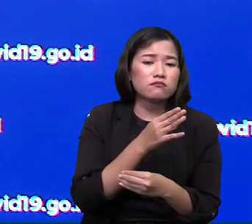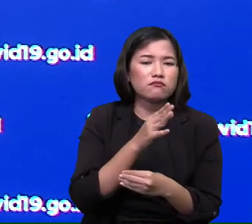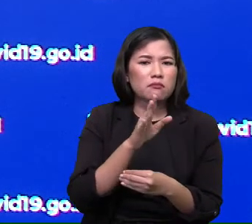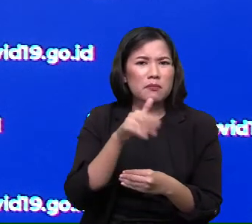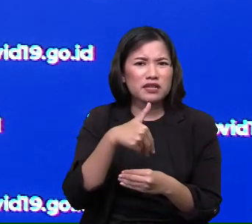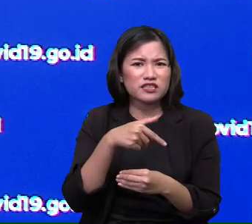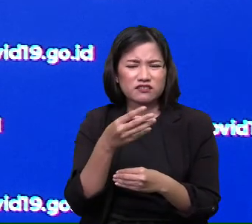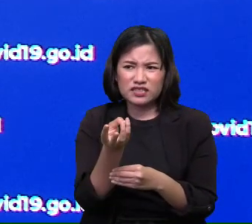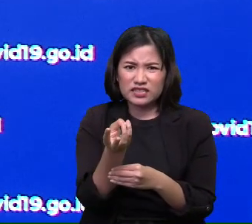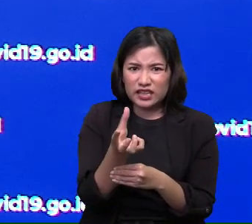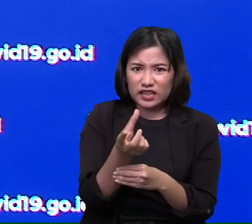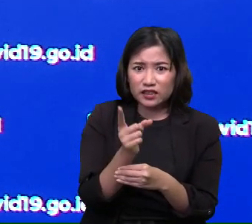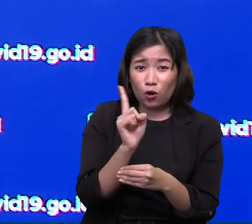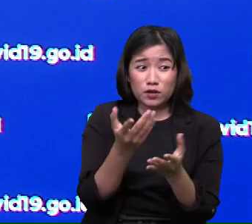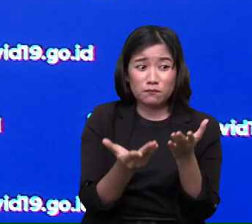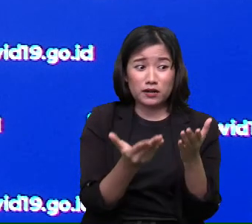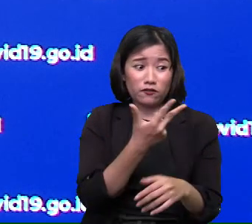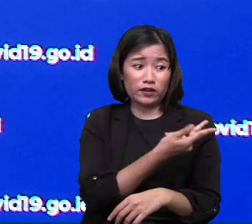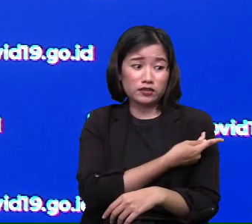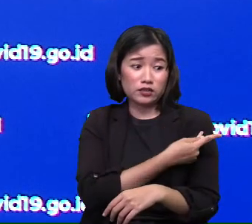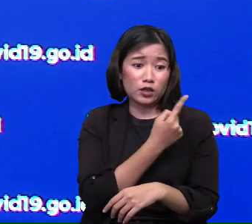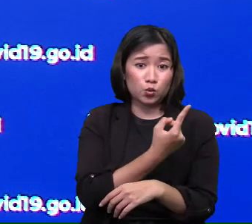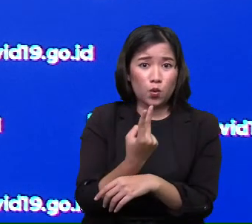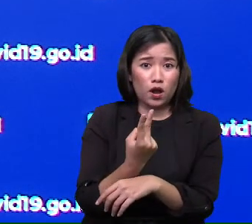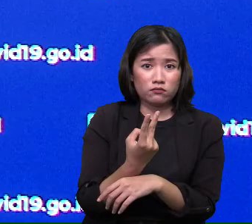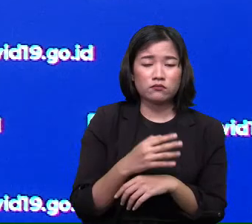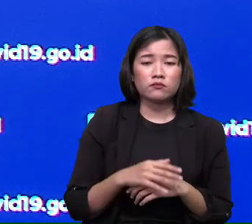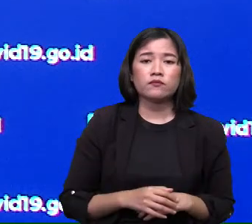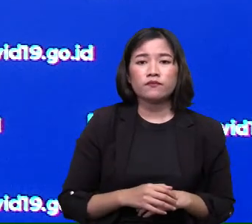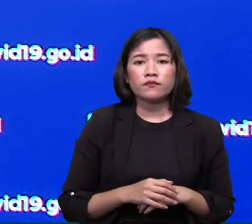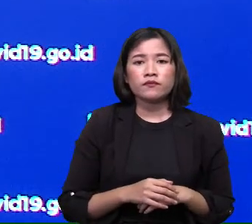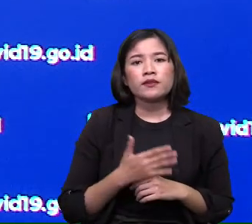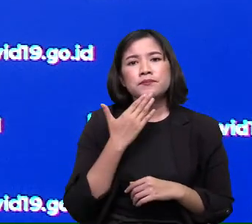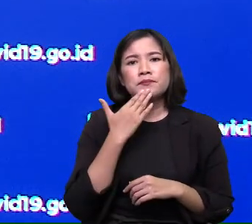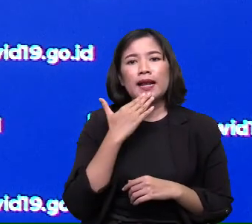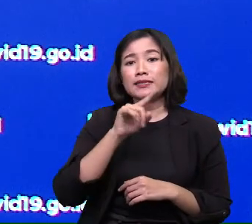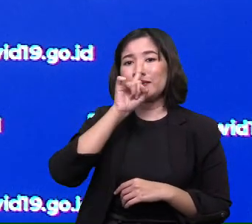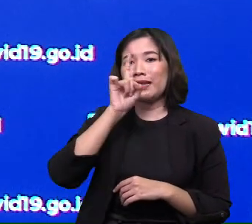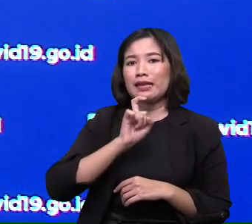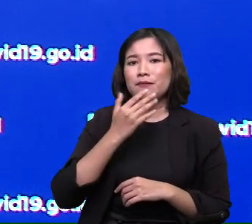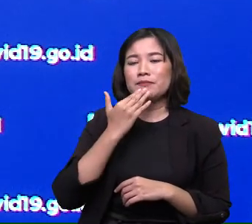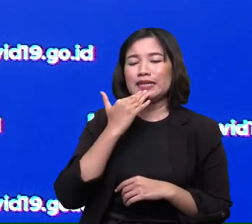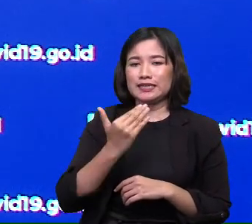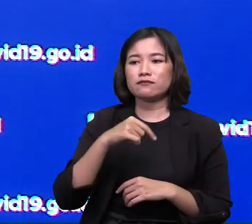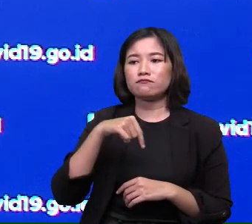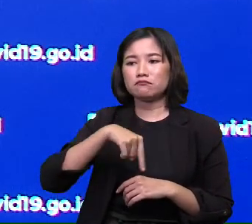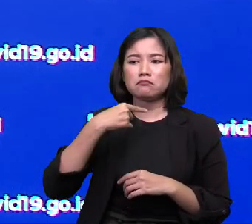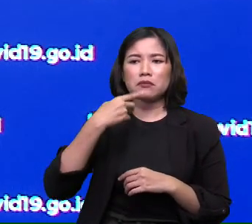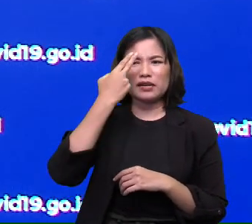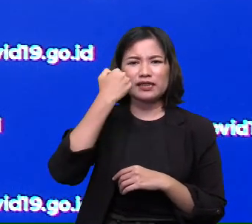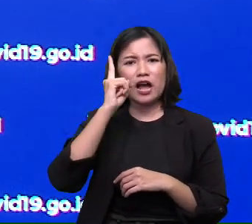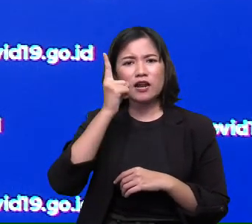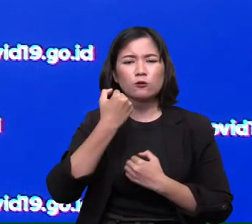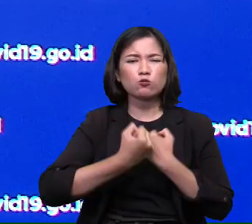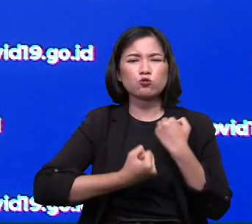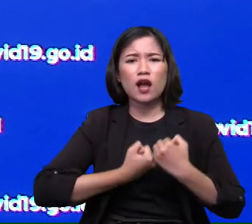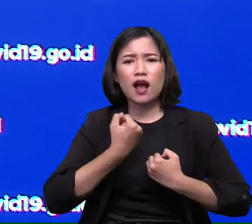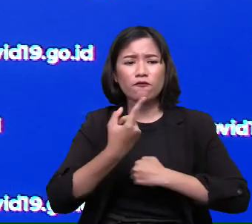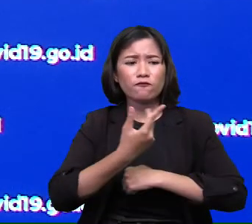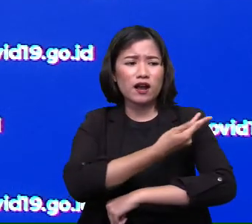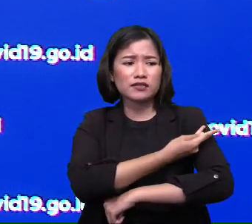Baik terima kasih liputan6.com pemerintah berusaha untuk meningkatkan distribusi Booster ke setiap daerah